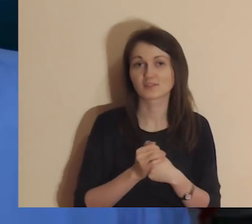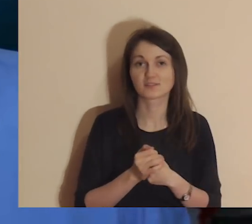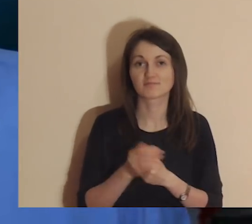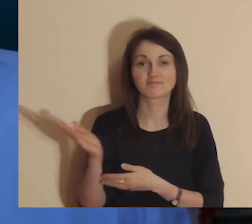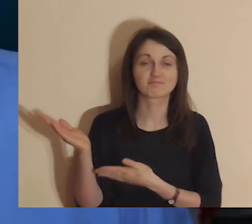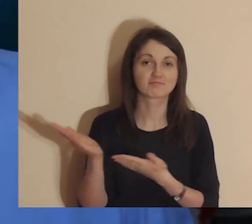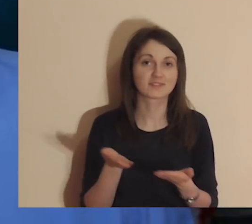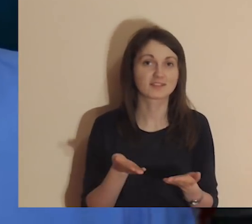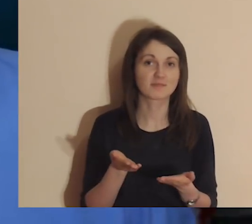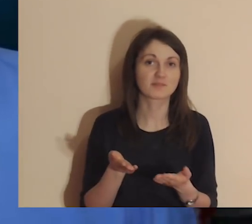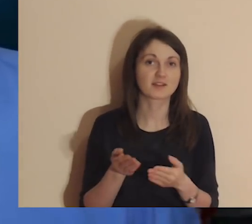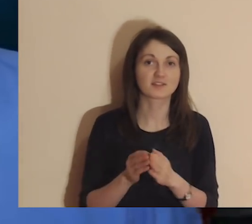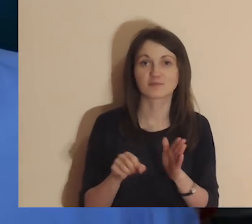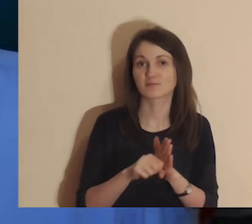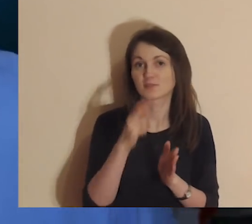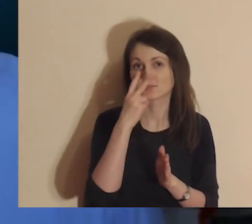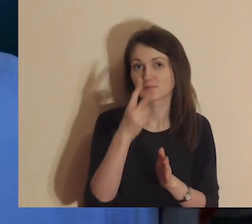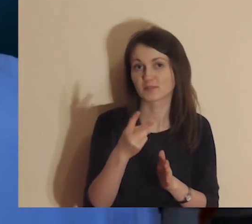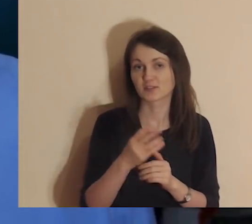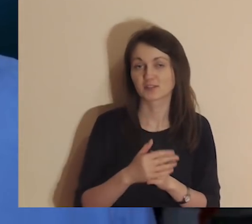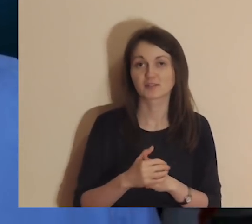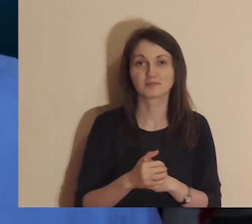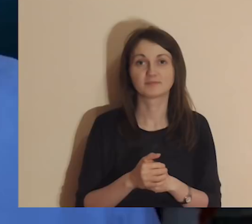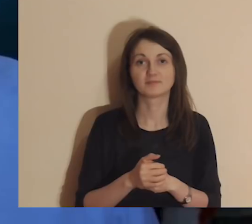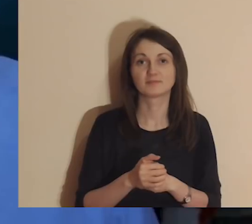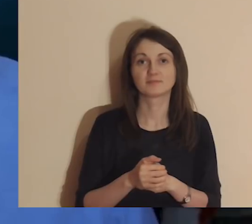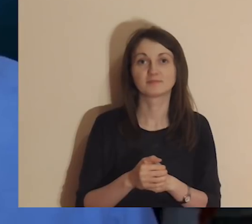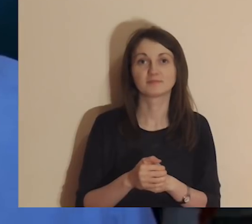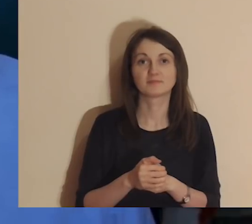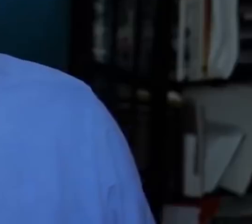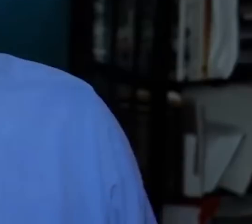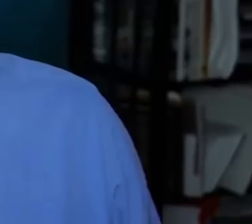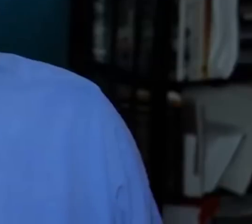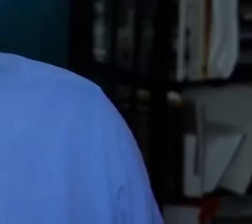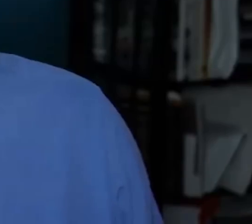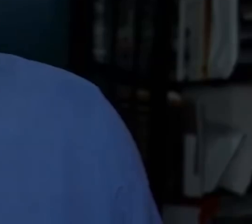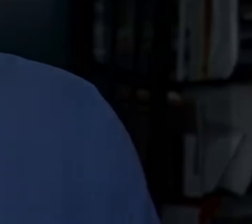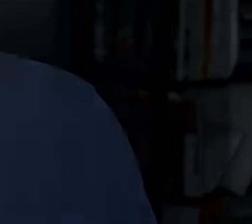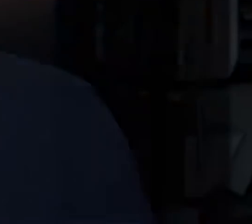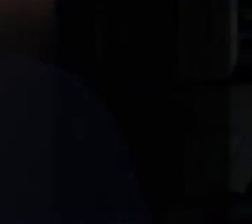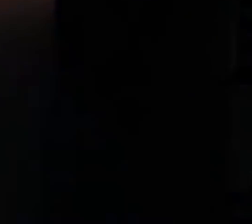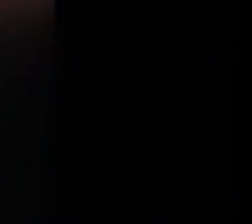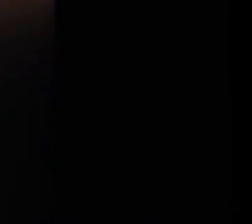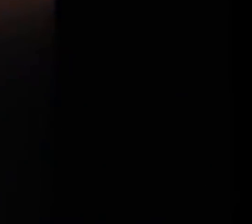tych osób młodszych, które znamy, więc zapraszam, żeby zostać jeszcze chwilę z nami. Do zobaczenia.